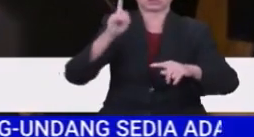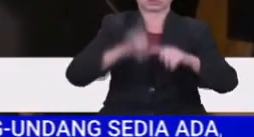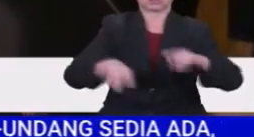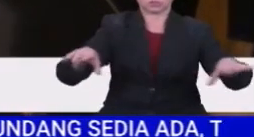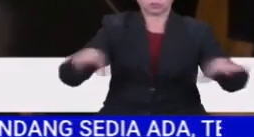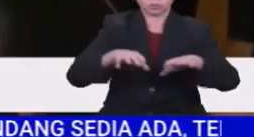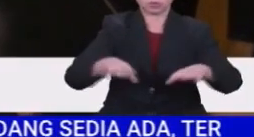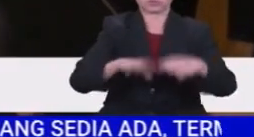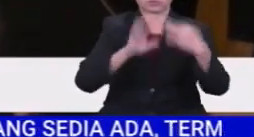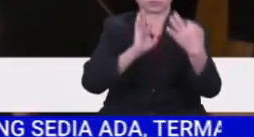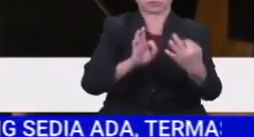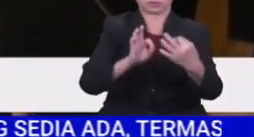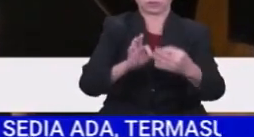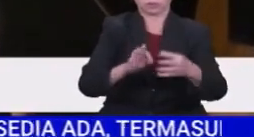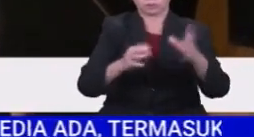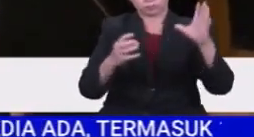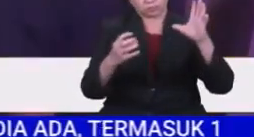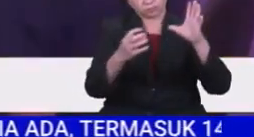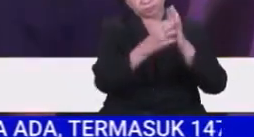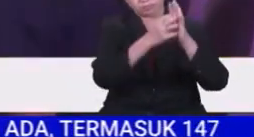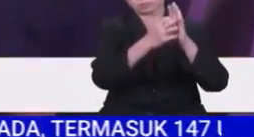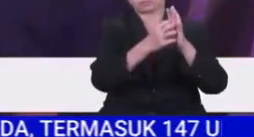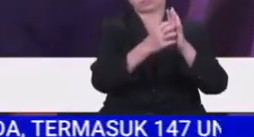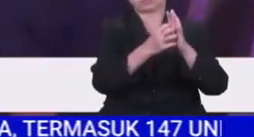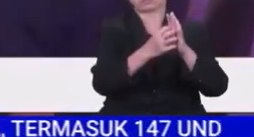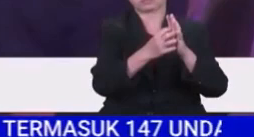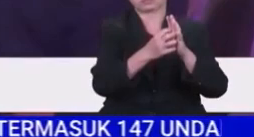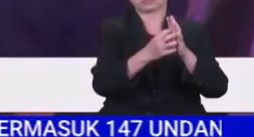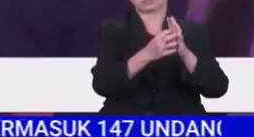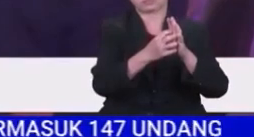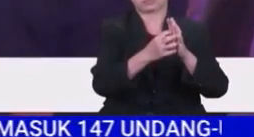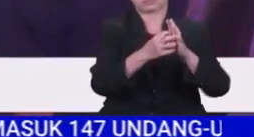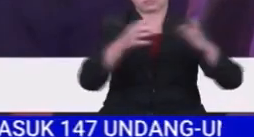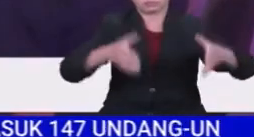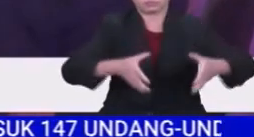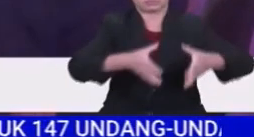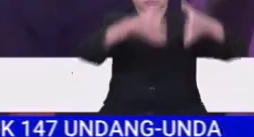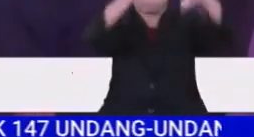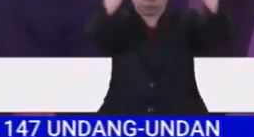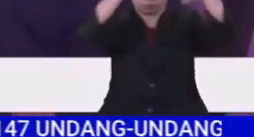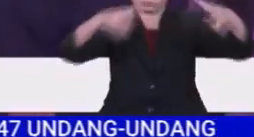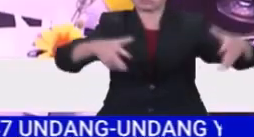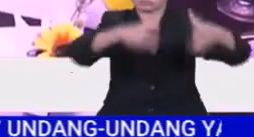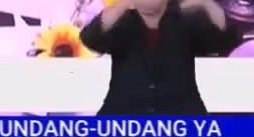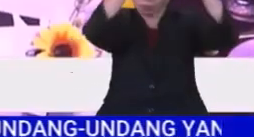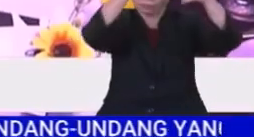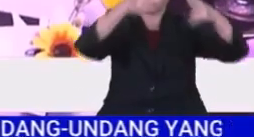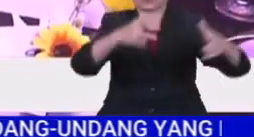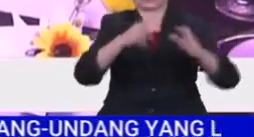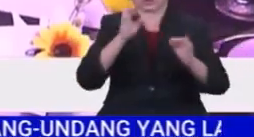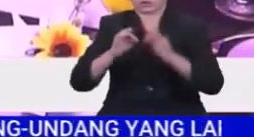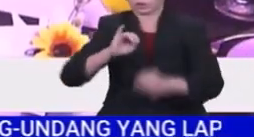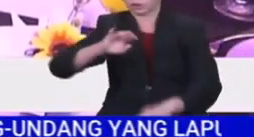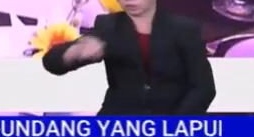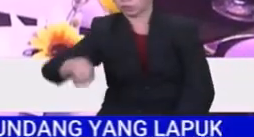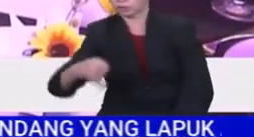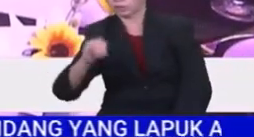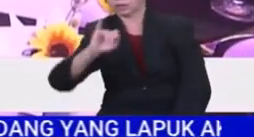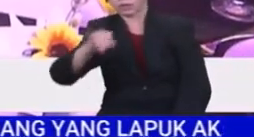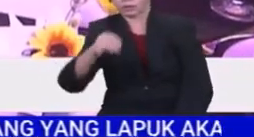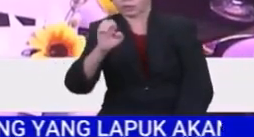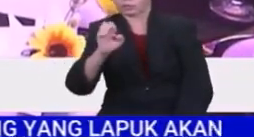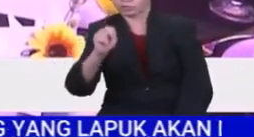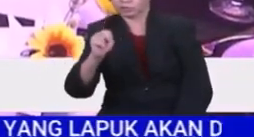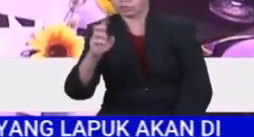ikalnya yaitu pemasangan secara menara dan walaupun program gila nih sedang berjalan